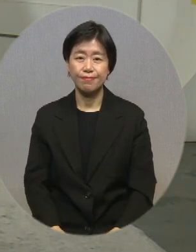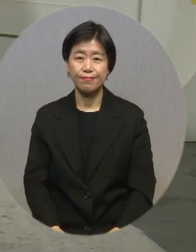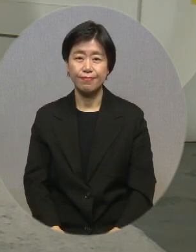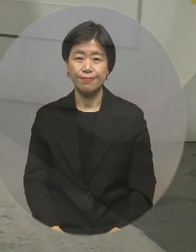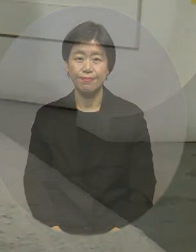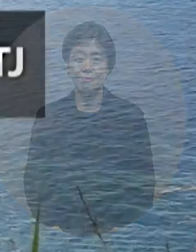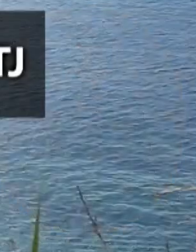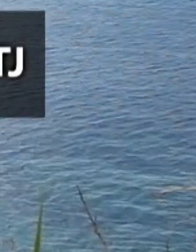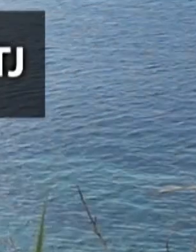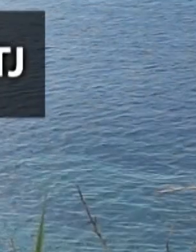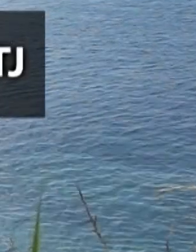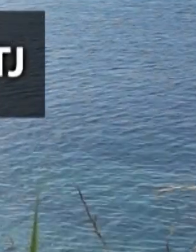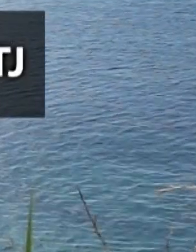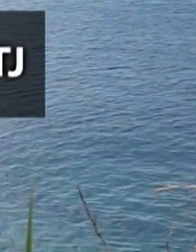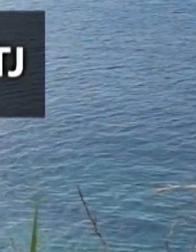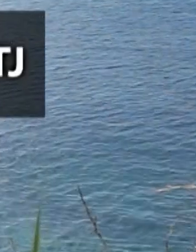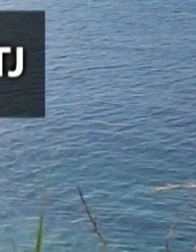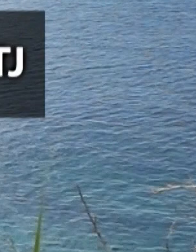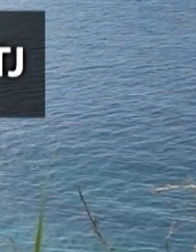부탁드립니다.